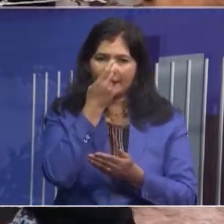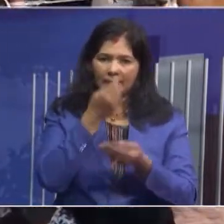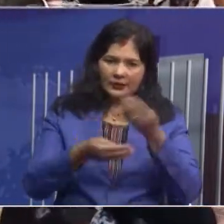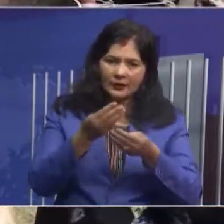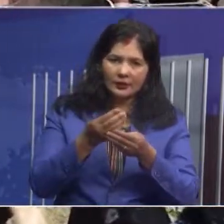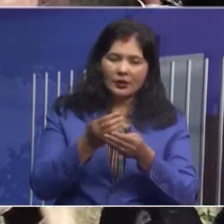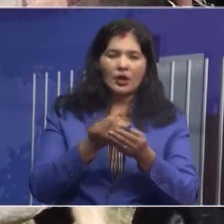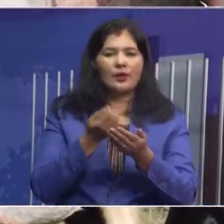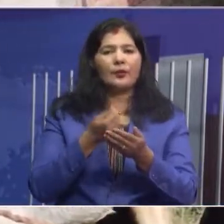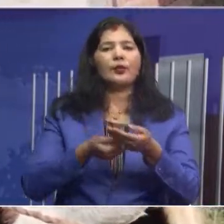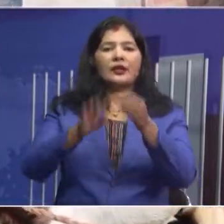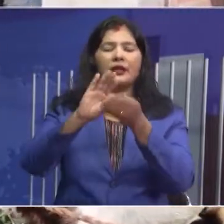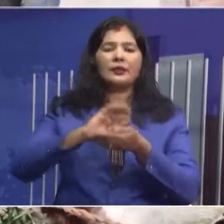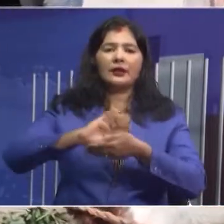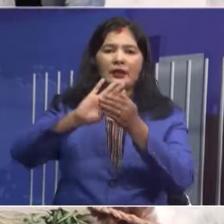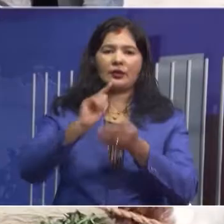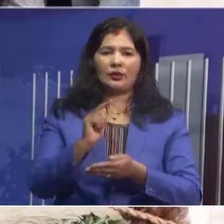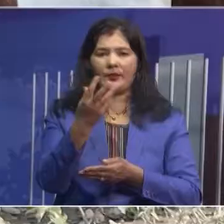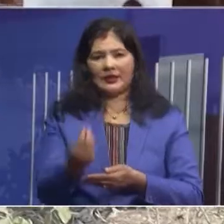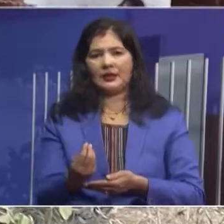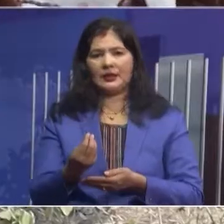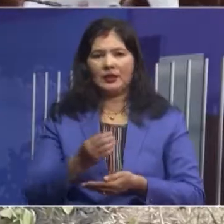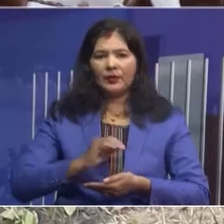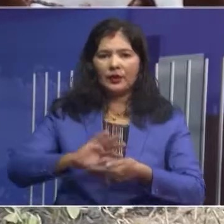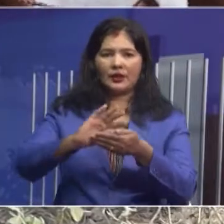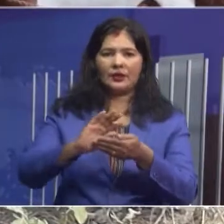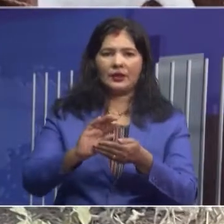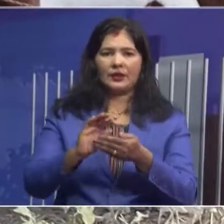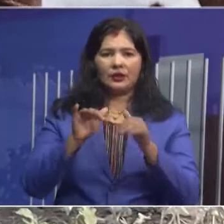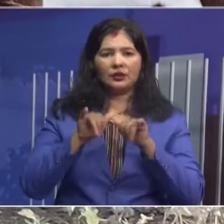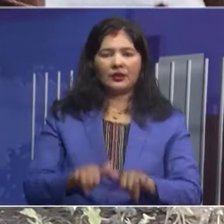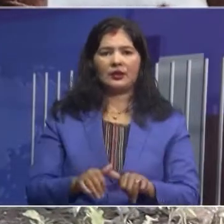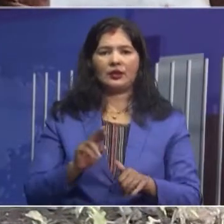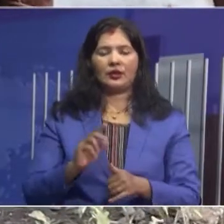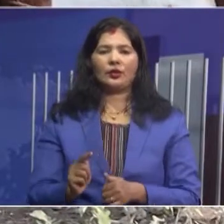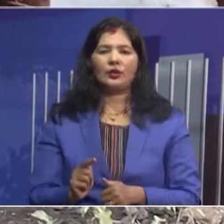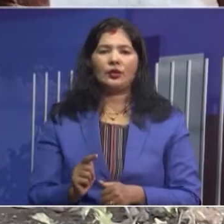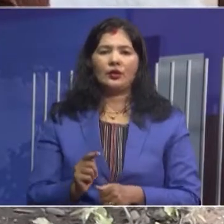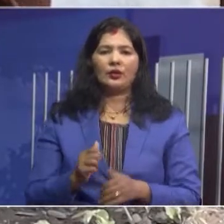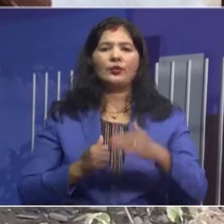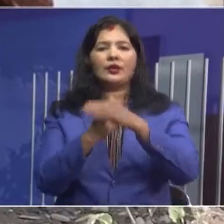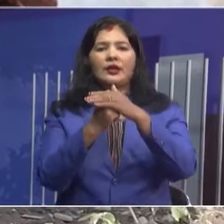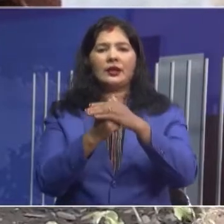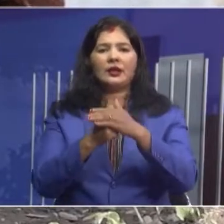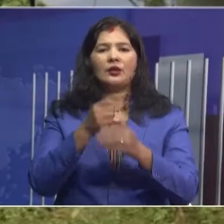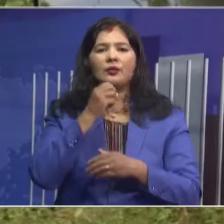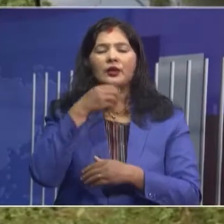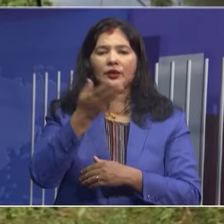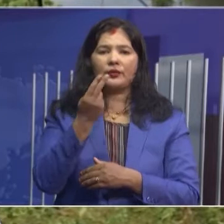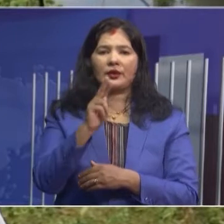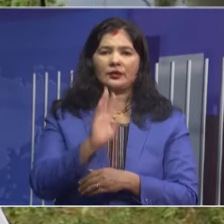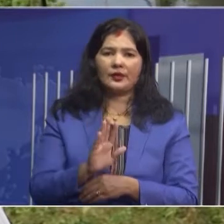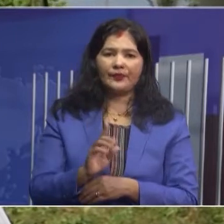र बाँकी खसी बोका पठाउने तयारी रहेको खाद्य व्यवस्था तथा व्यापार कम्पनी दाङका निमित्त प्रमुख नहकुल चौधरीले बताउनुभयो।